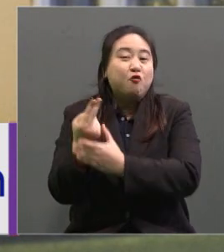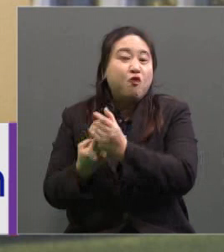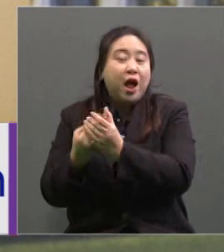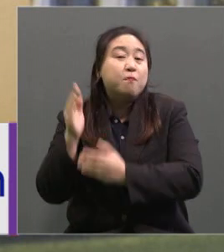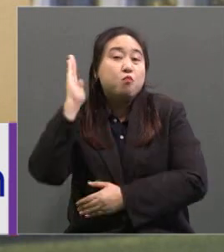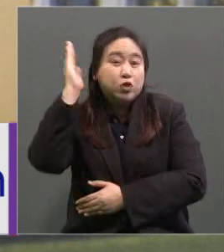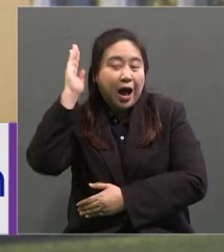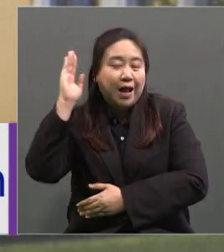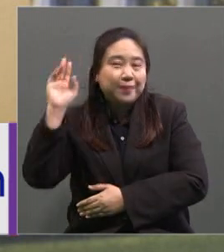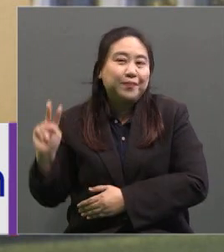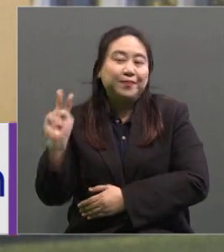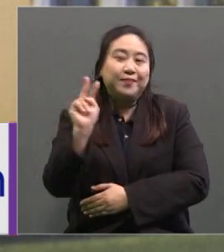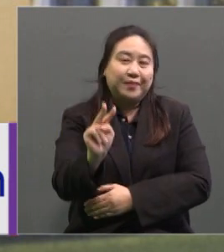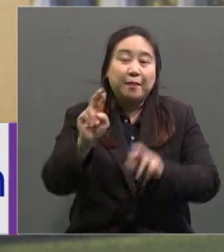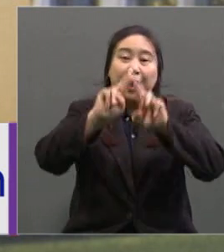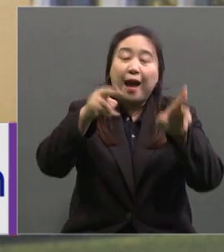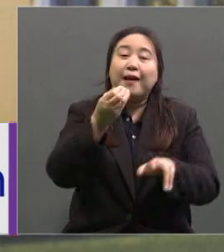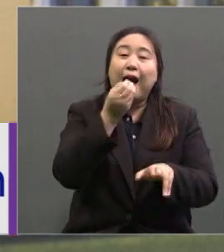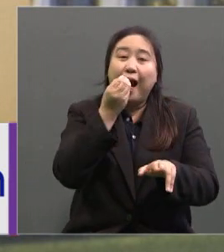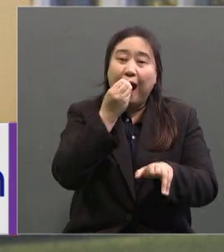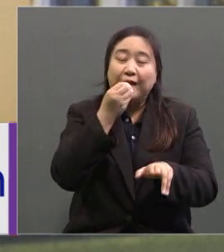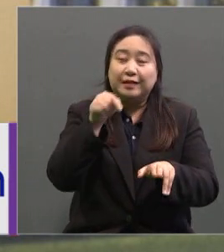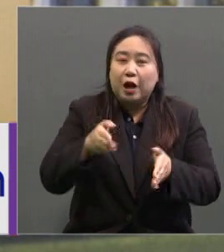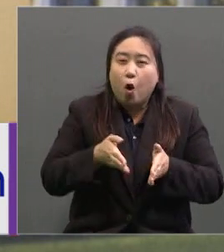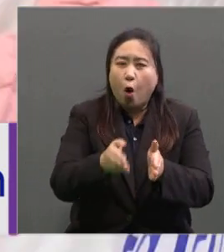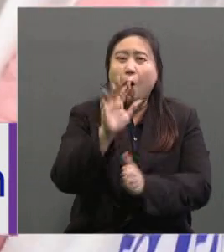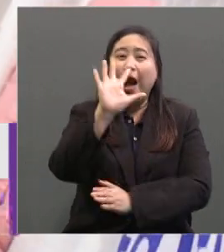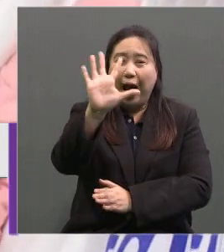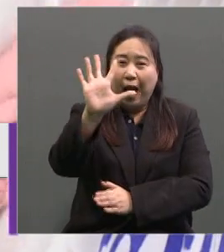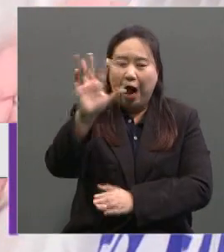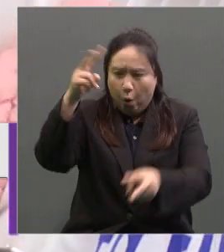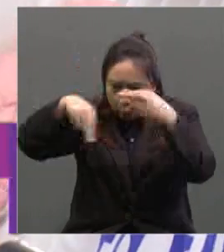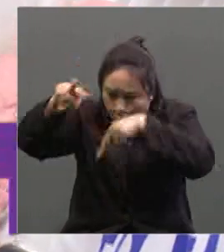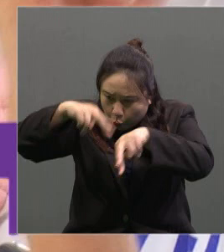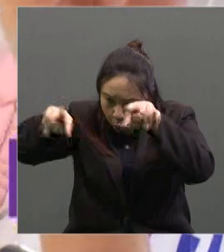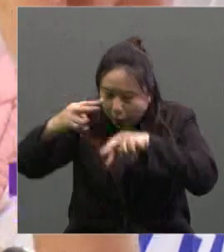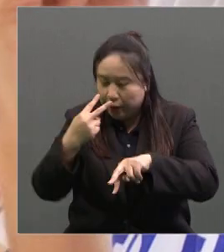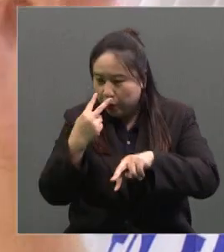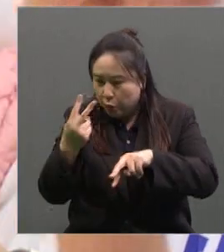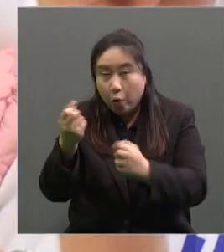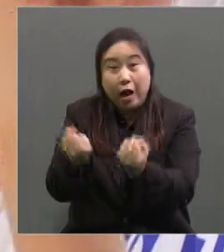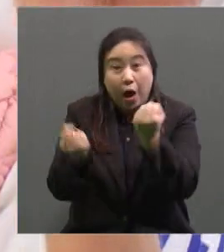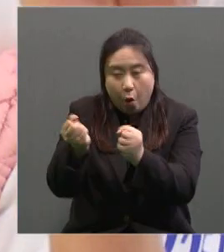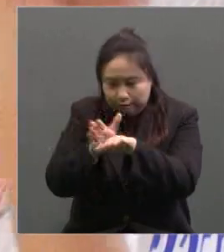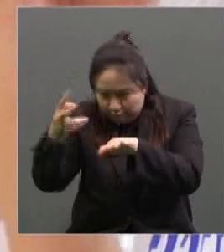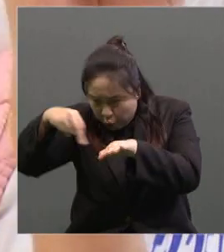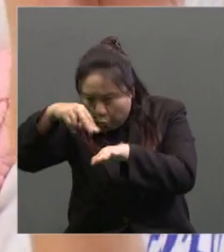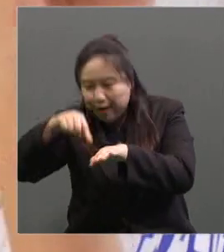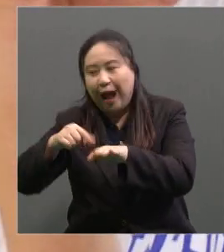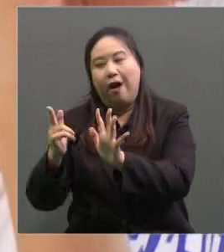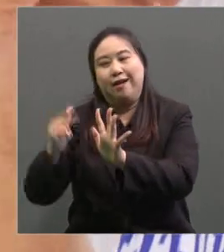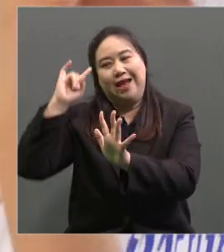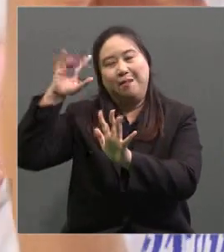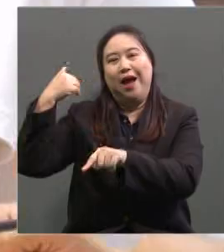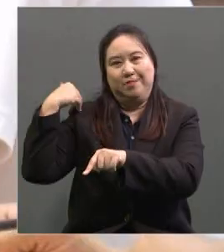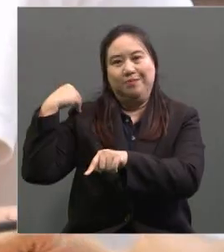หนุ่มเนี่ยถูกตรวจค้นที่หน้าร้านอาหารย่านคลอง 5พบเคตามีนไม่ถึงกรำในรถค่ะแต่เจ้าหน้าที่เนี่ยอ้าง